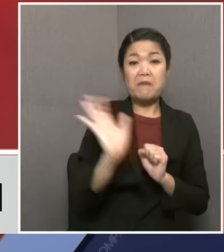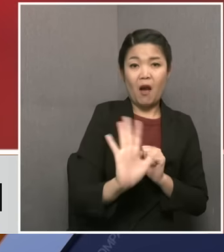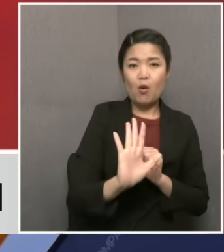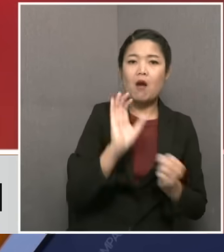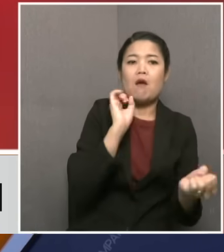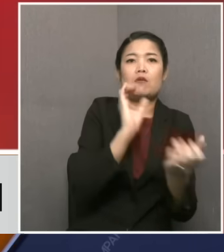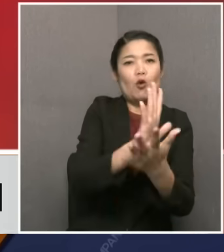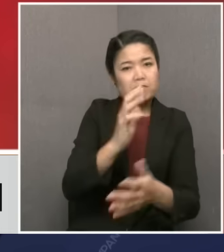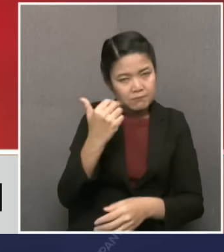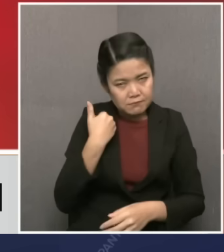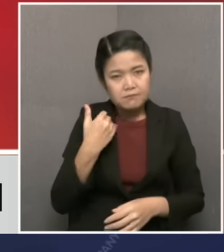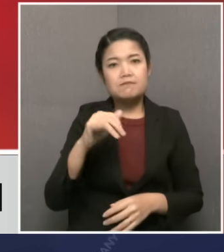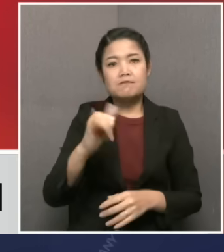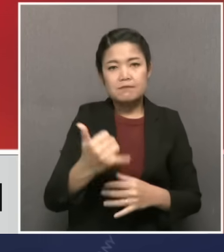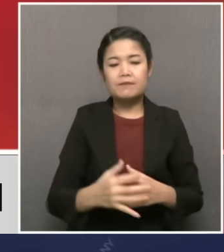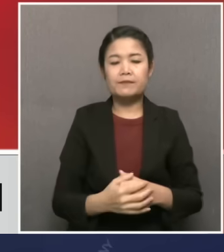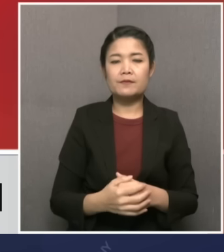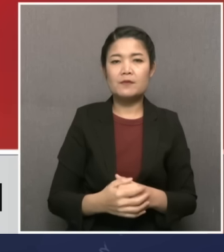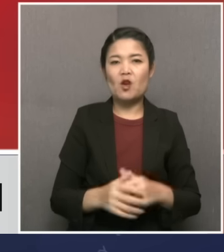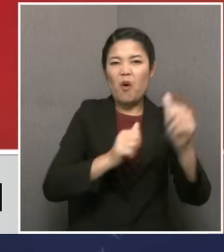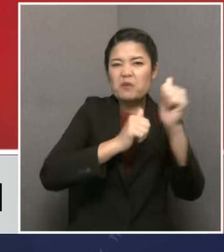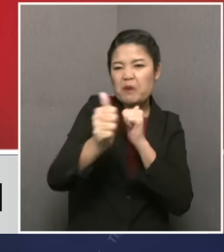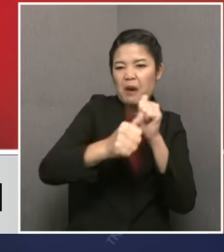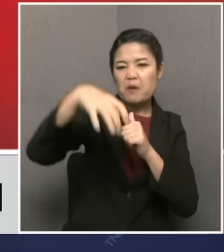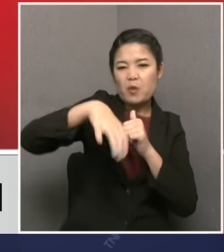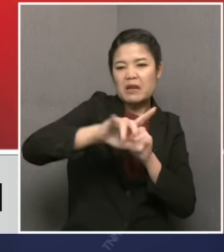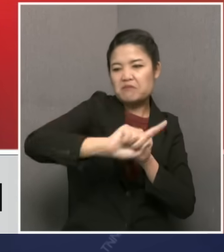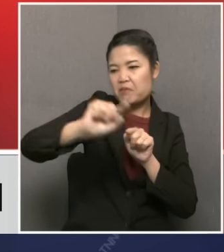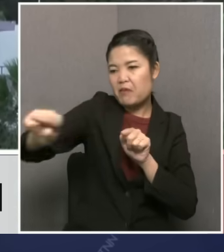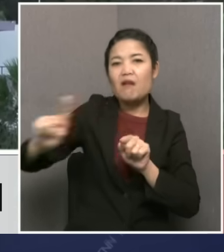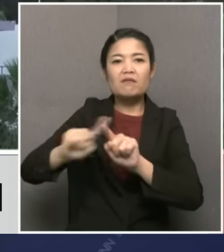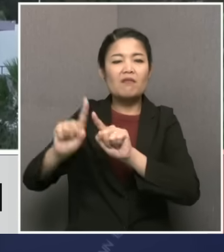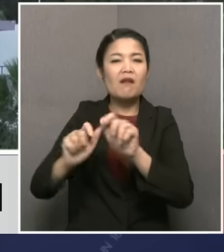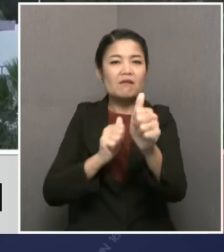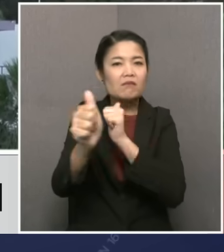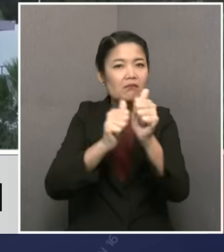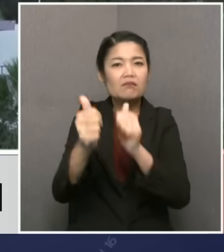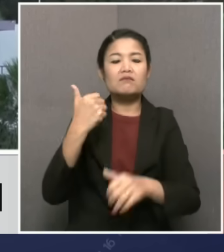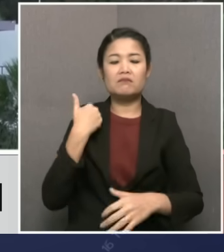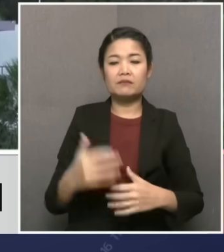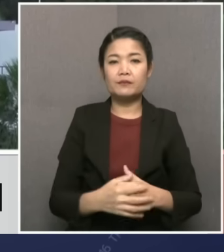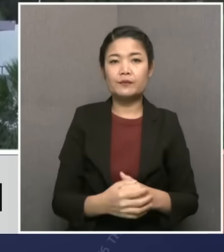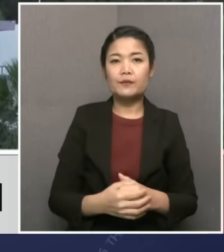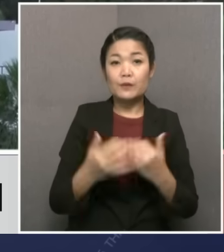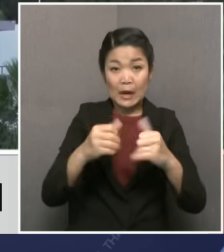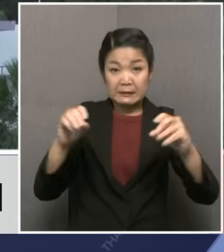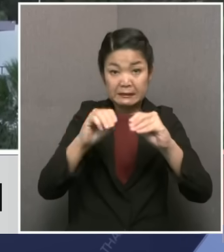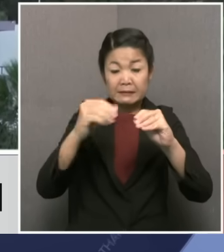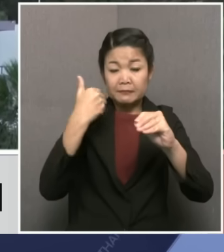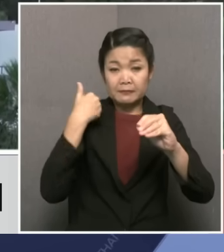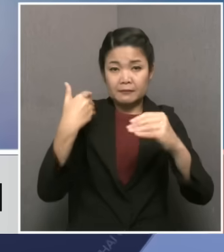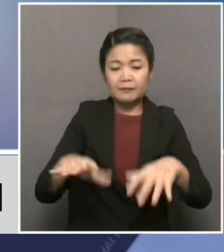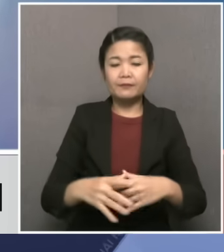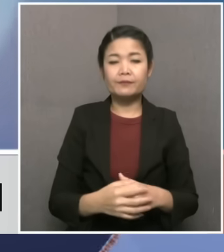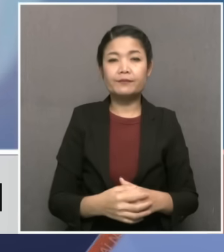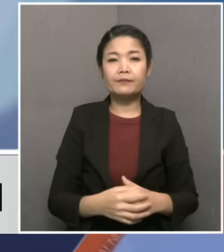หนักมากหนักทีเดียวสงครามการค้าจะตามมาโดยเฉพาะ CBAM ก็จะเกิดขึ้นแล้วใช่ไหมฮะเร็วๆนี้นะแล้วก็